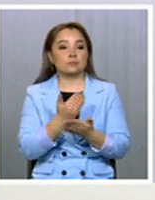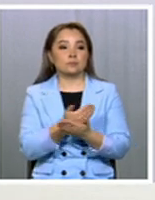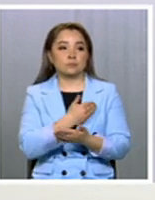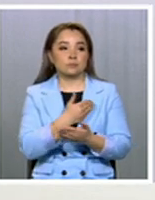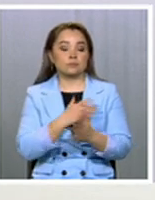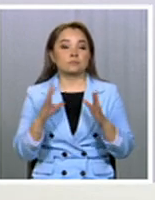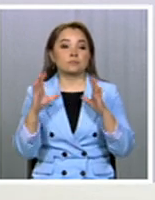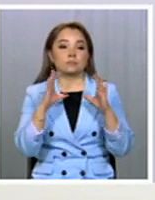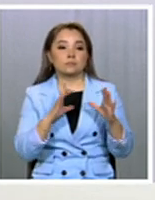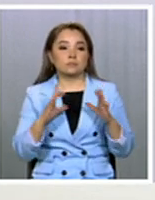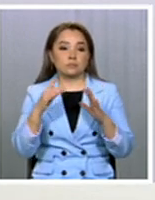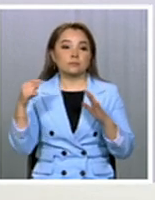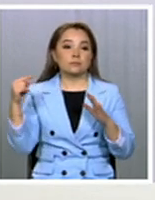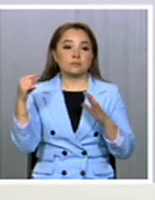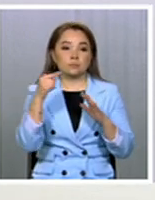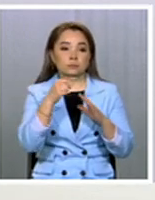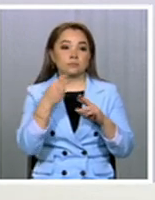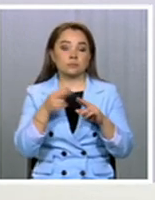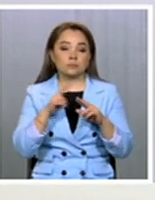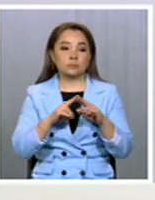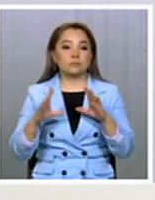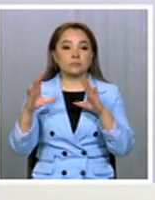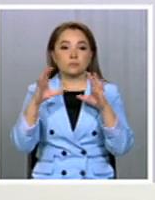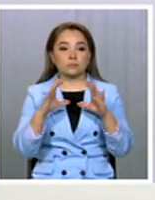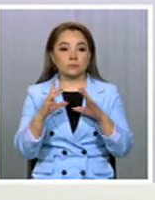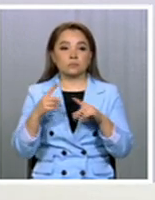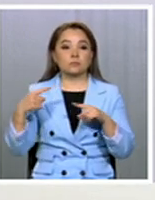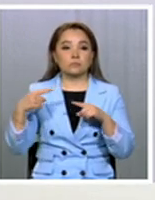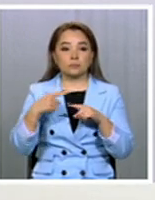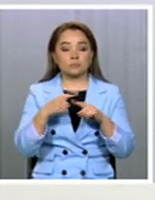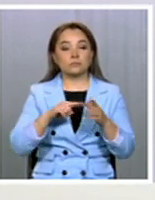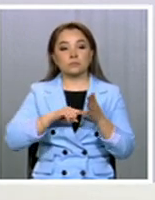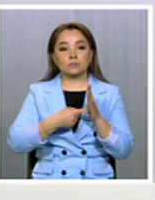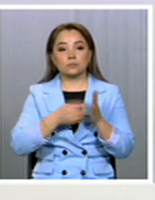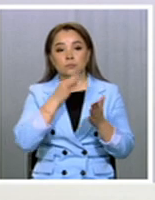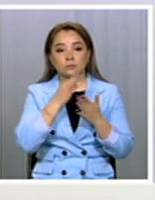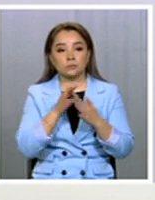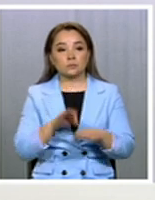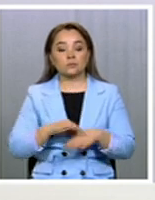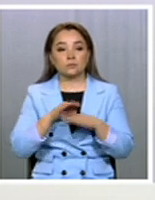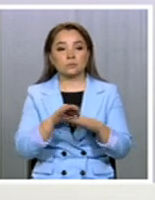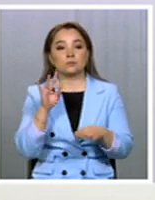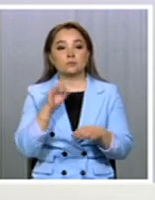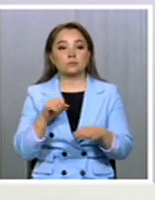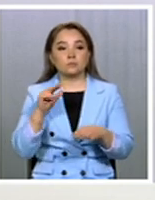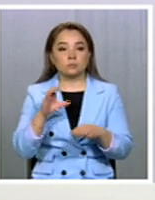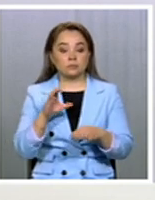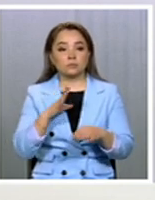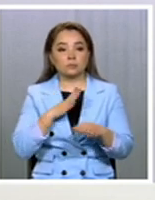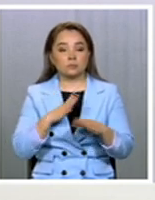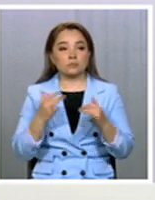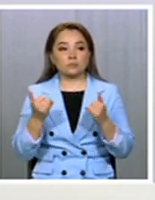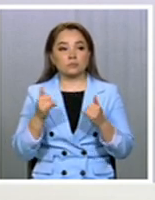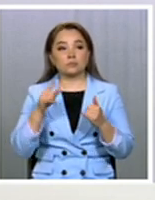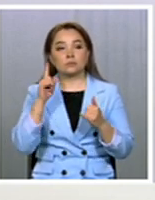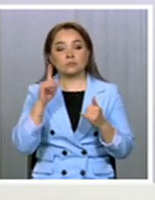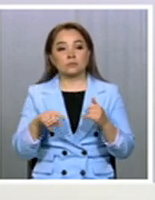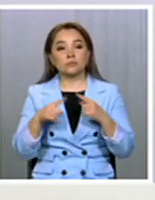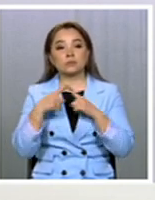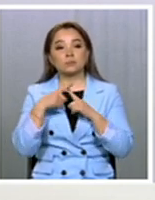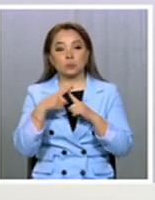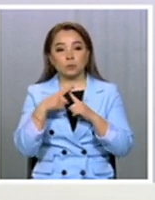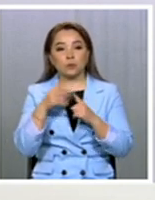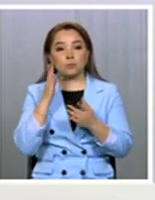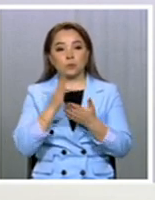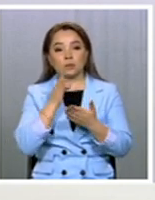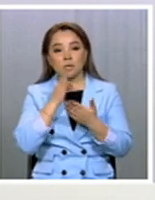Шеңберге жанама осы шеңбердің жанасу нүктесінде жүргізілген радиусына перпендикуляр болады.